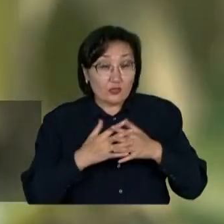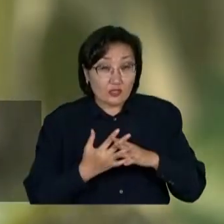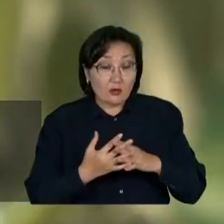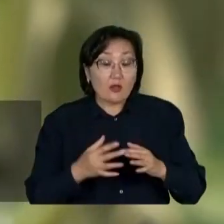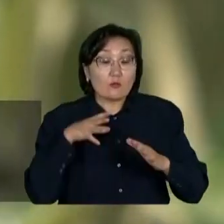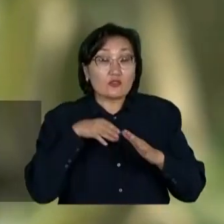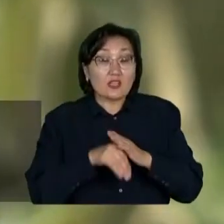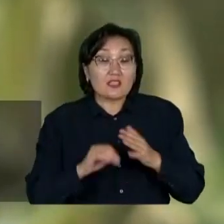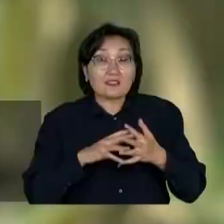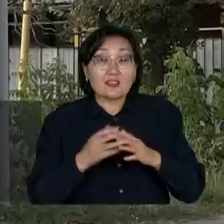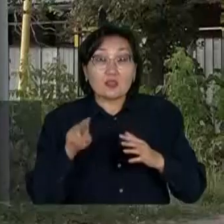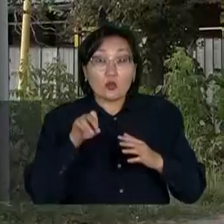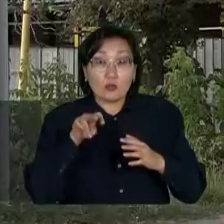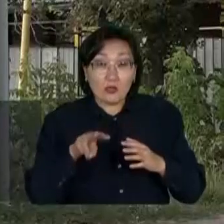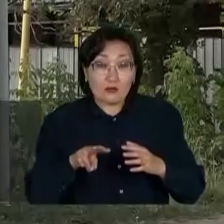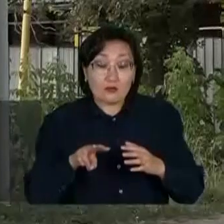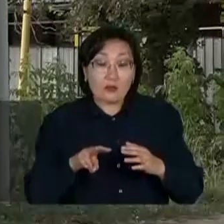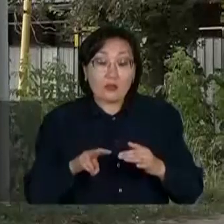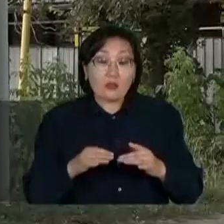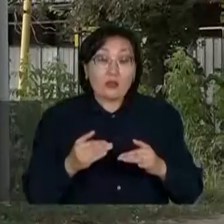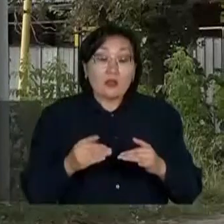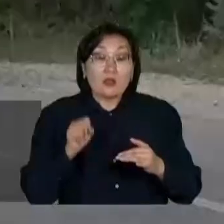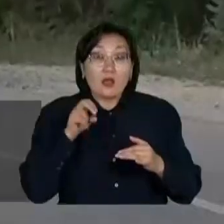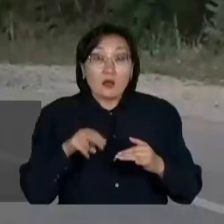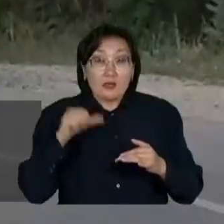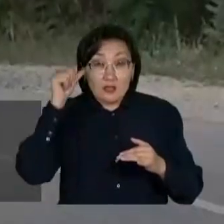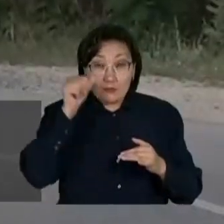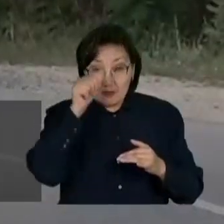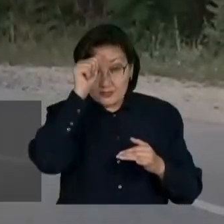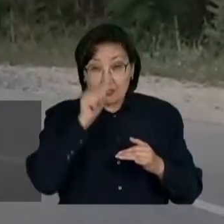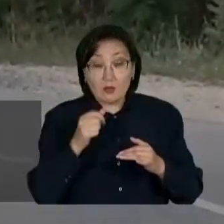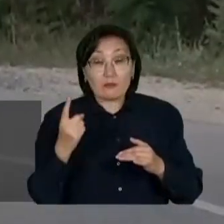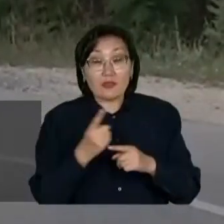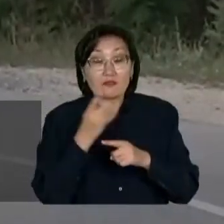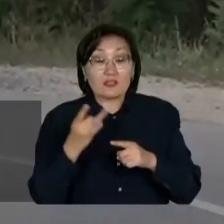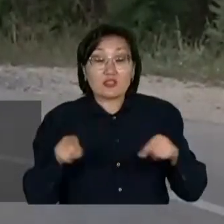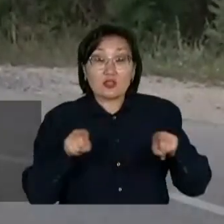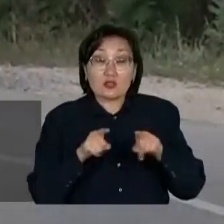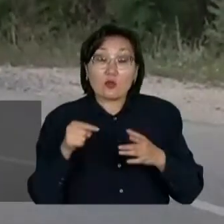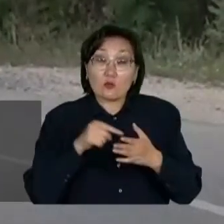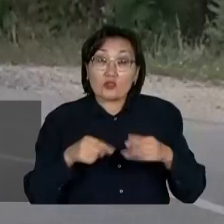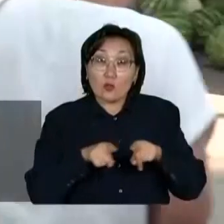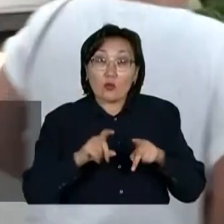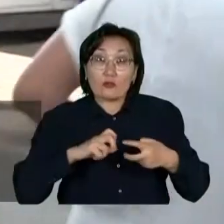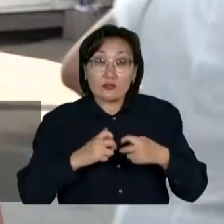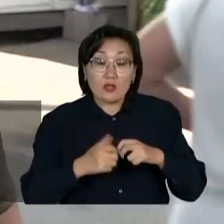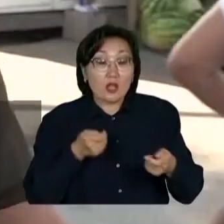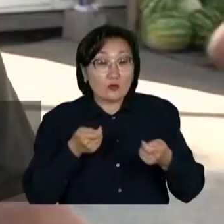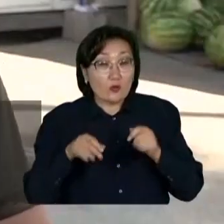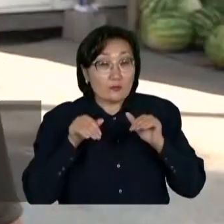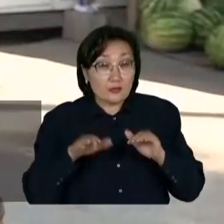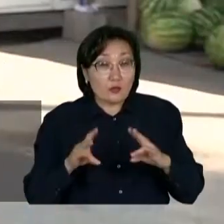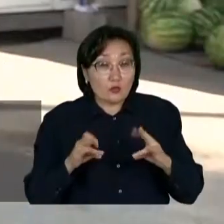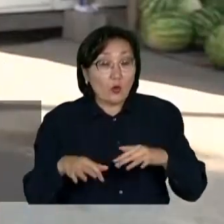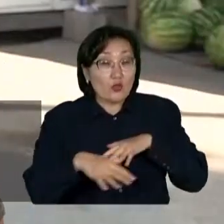том числе в селе Долан. И мы вот с апреля месяца первый раз сталкиваемся, если честно, с такой проблемой. Руководство решает, но